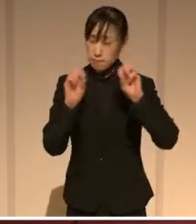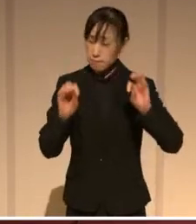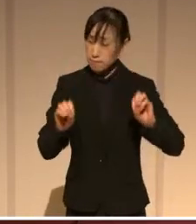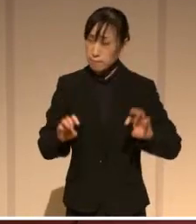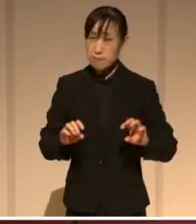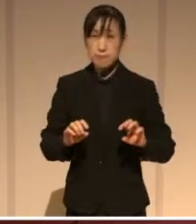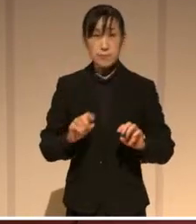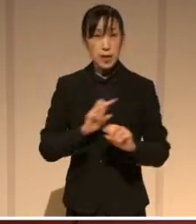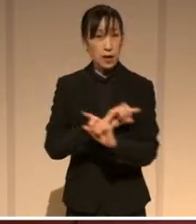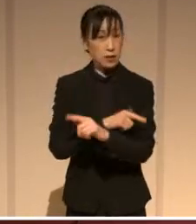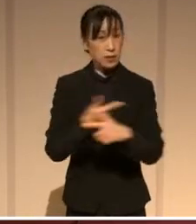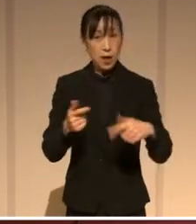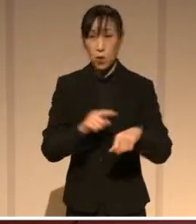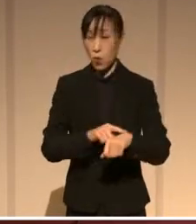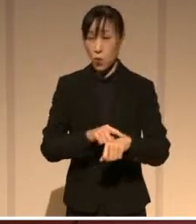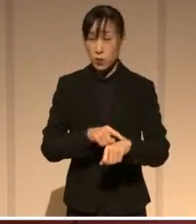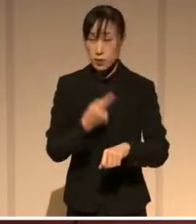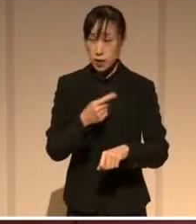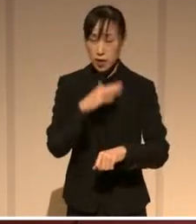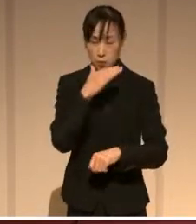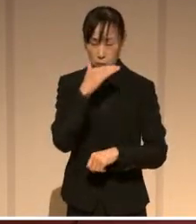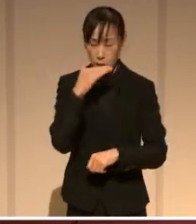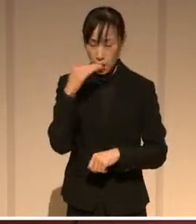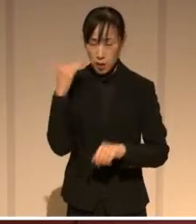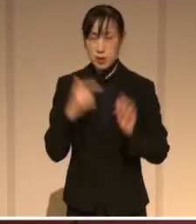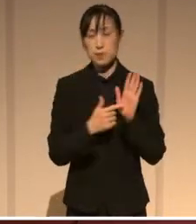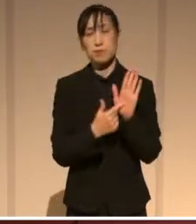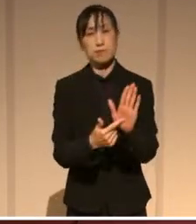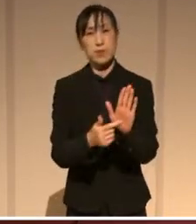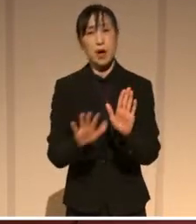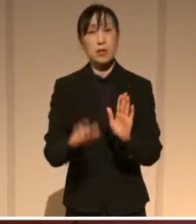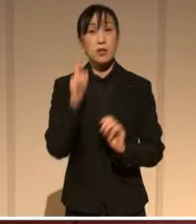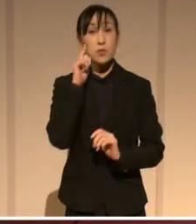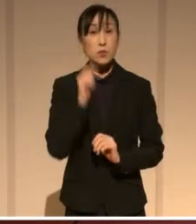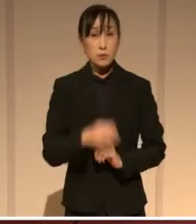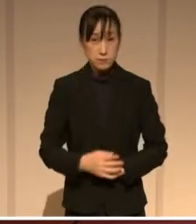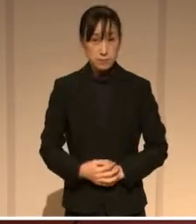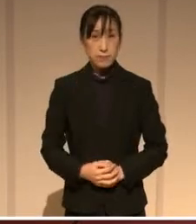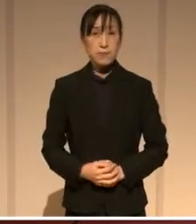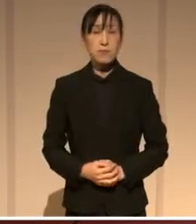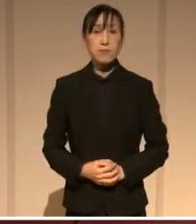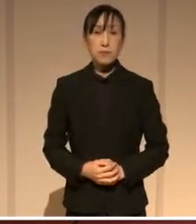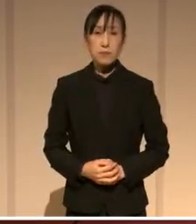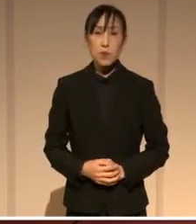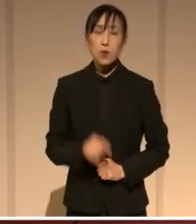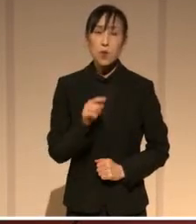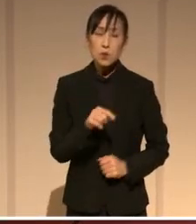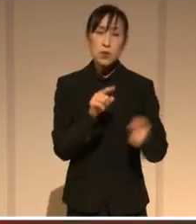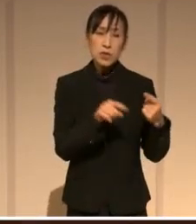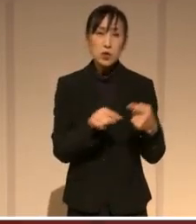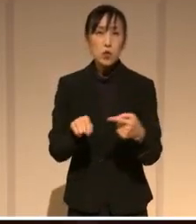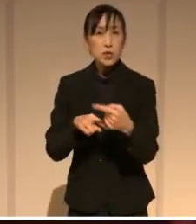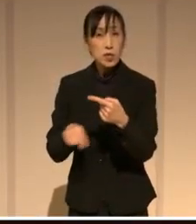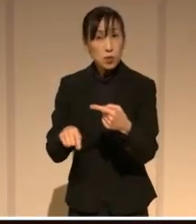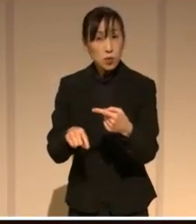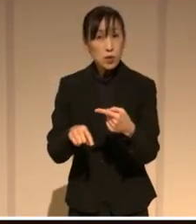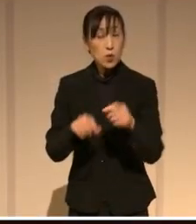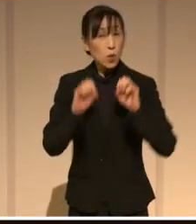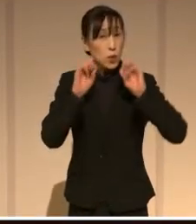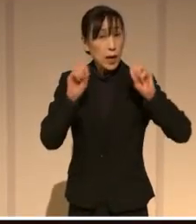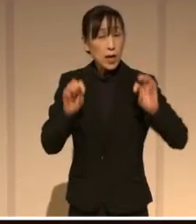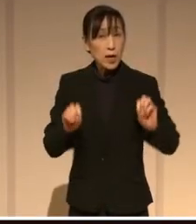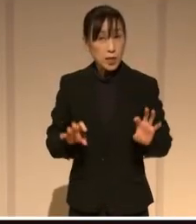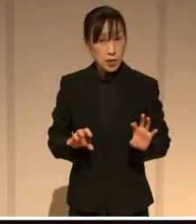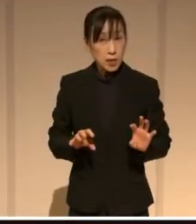の素晴らしさというのが表現されていたと思いますけれどもまあこういうここの輝きそれぞれの輝きっていうものが